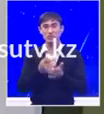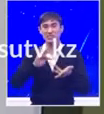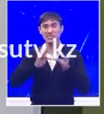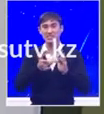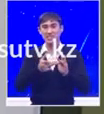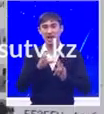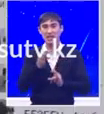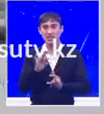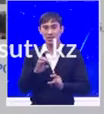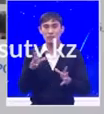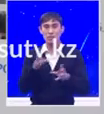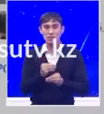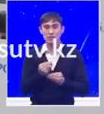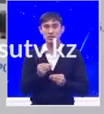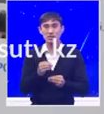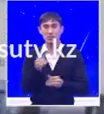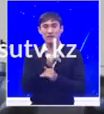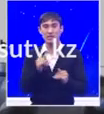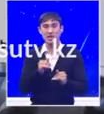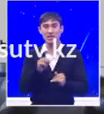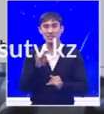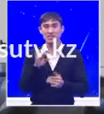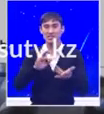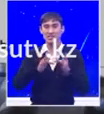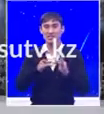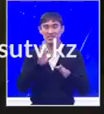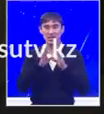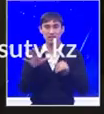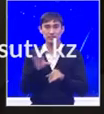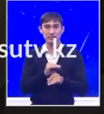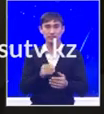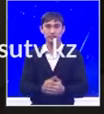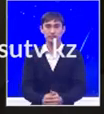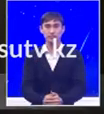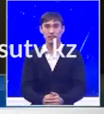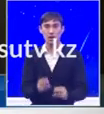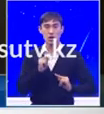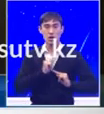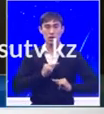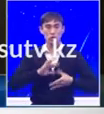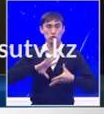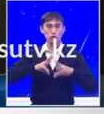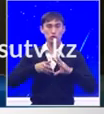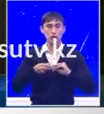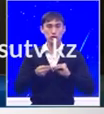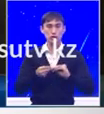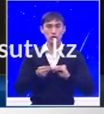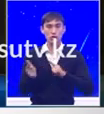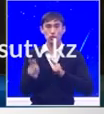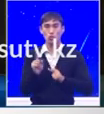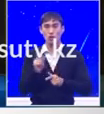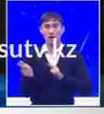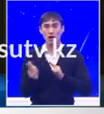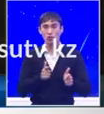вместе с ним и официальной странице во всех социальных сетях работа заключается не только в том чтобы готовые